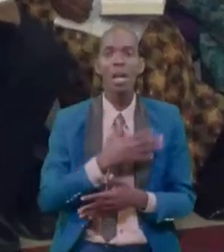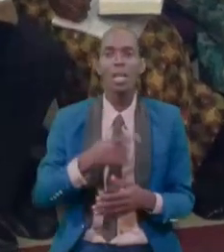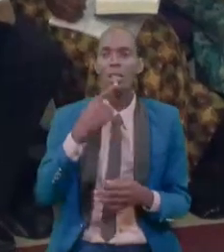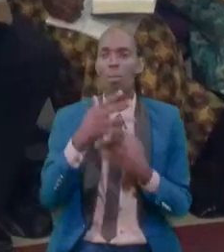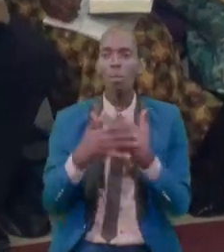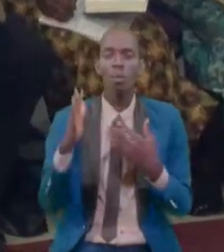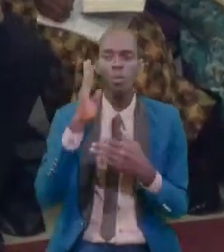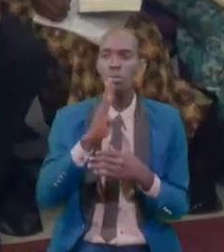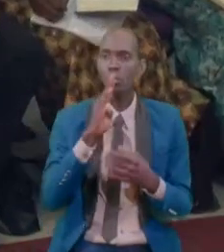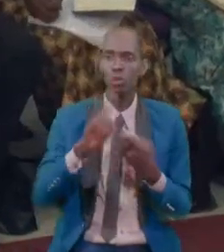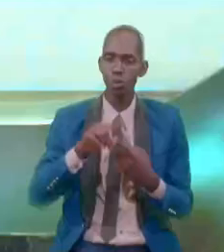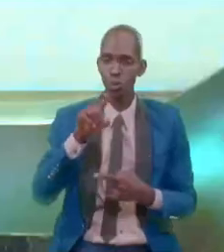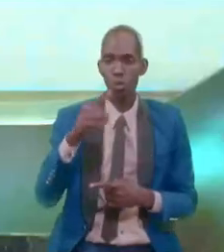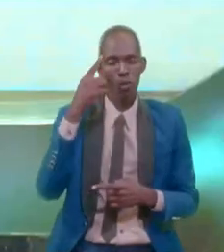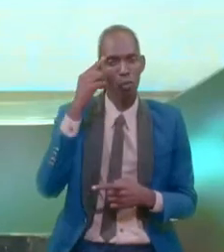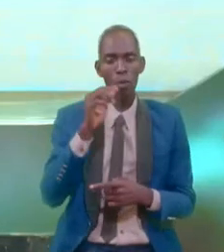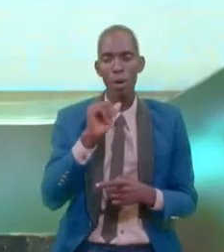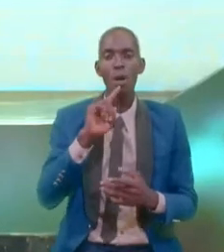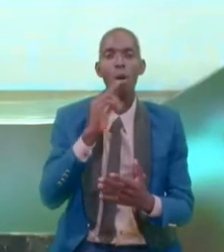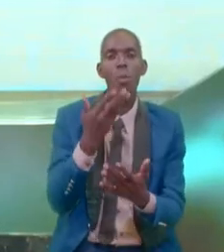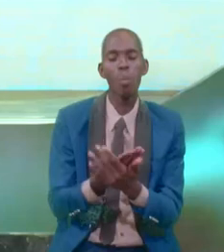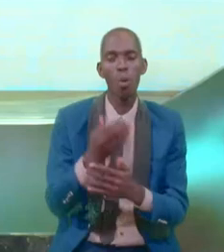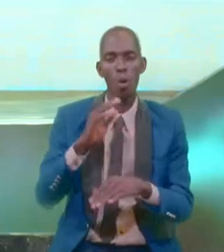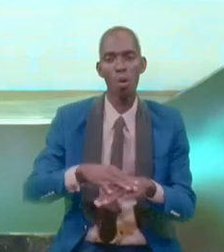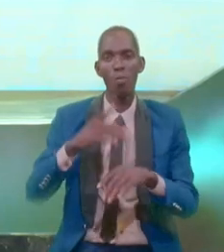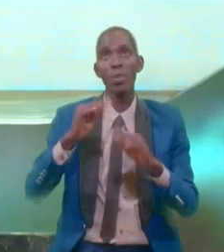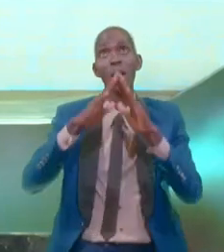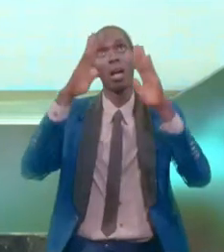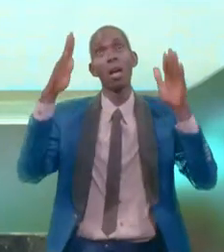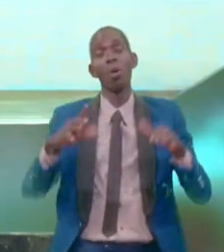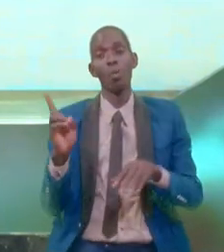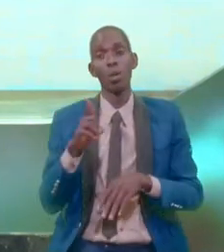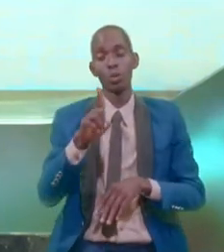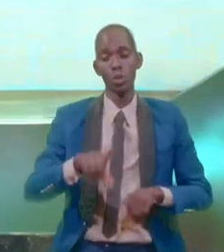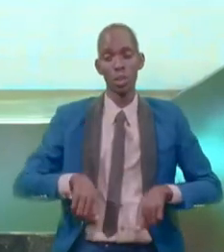sang vous servira de signe sur les maisons où vous serez.